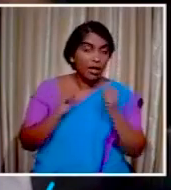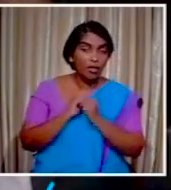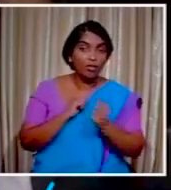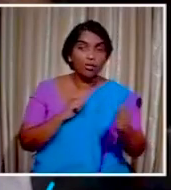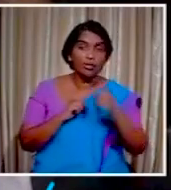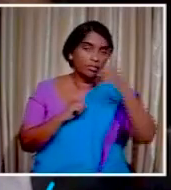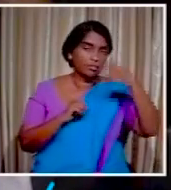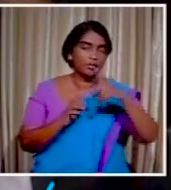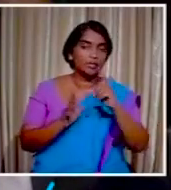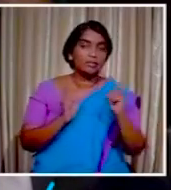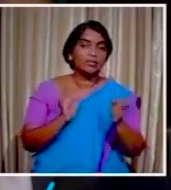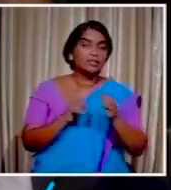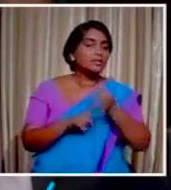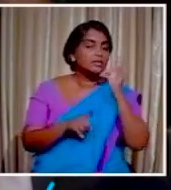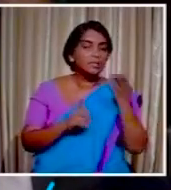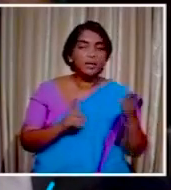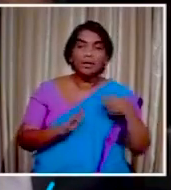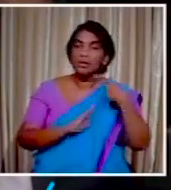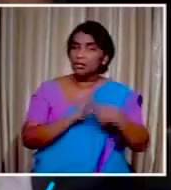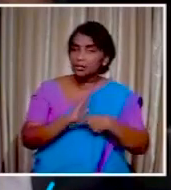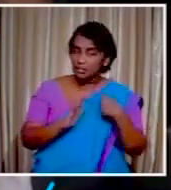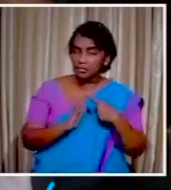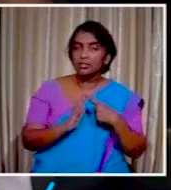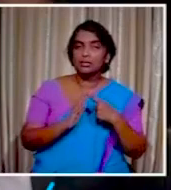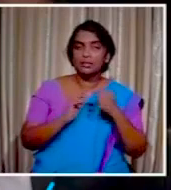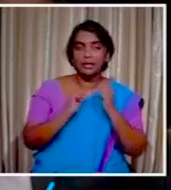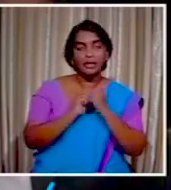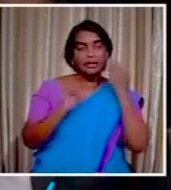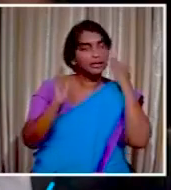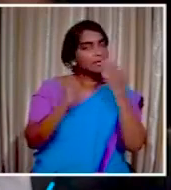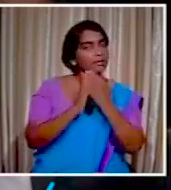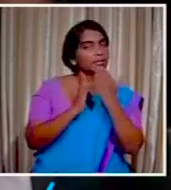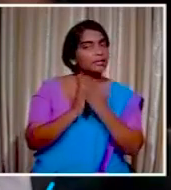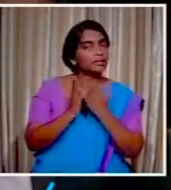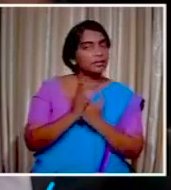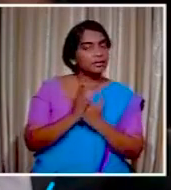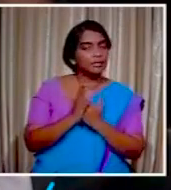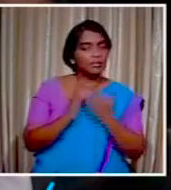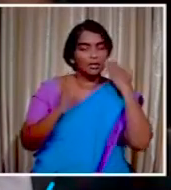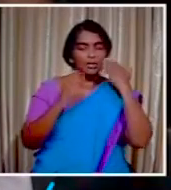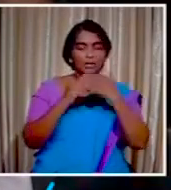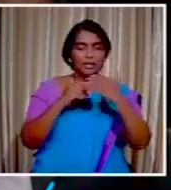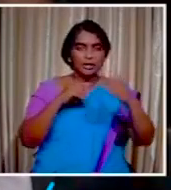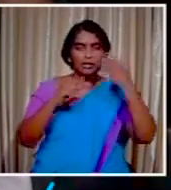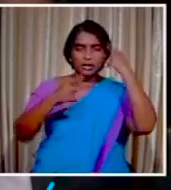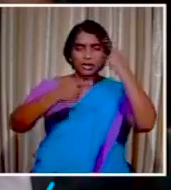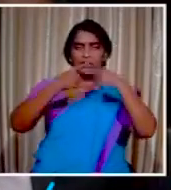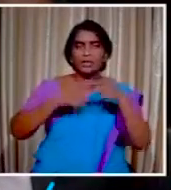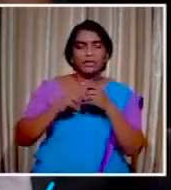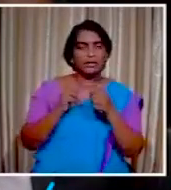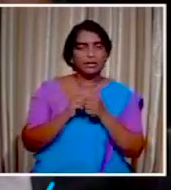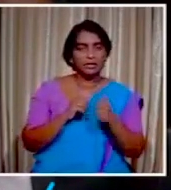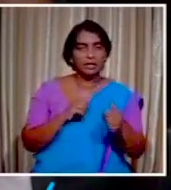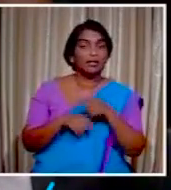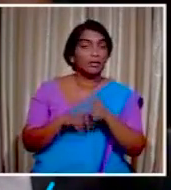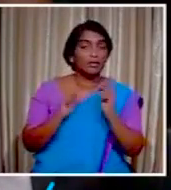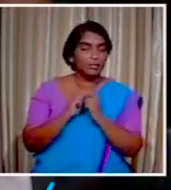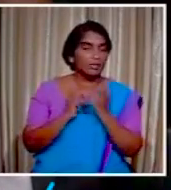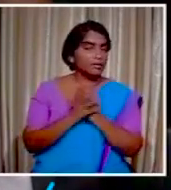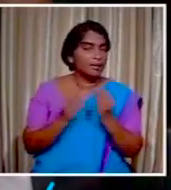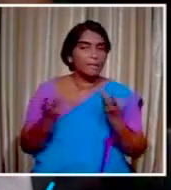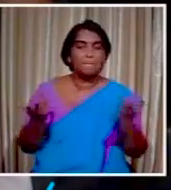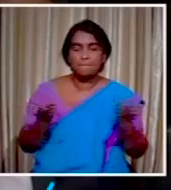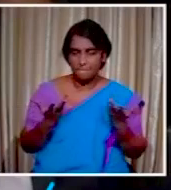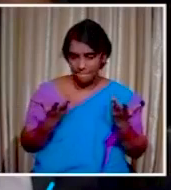කාර්යක සභාපතිතුමනි? මේ රටට ශ්‍රමිකයන්ගෙන් මුදල් එන්නේ නැත්නම් මේ ප්‍රශ්නේ තවදුරටත් ඇදෙනවා මිසක් මේක විසඳ ගන්න අපිට පුළුවන්